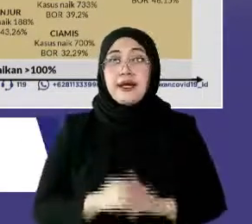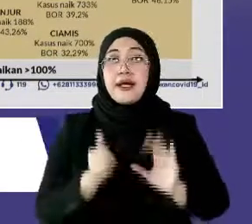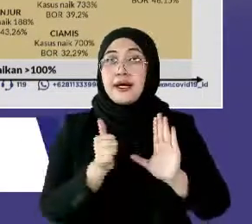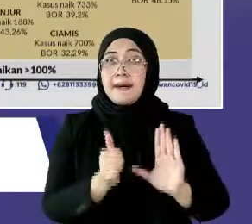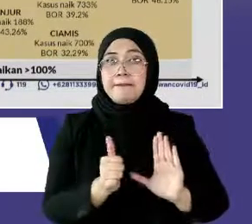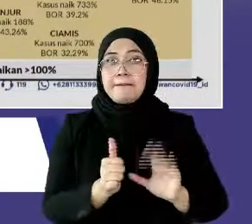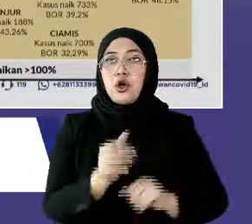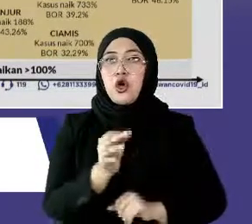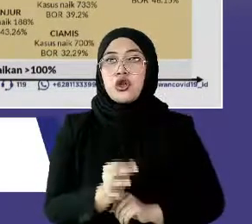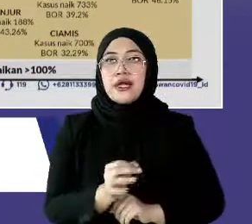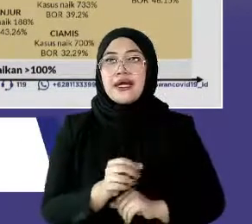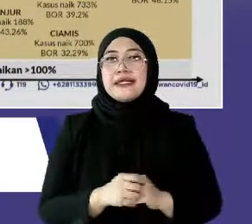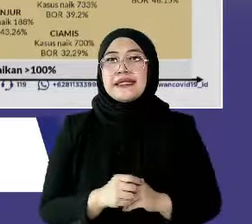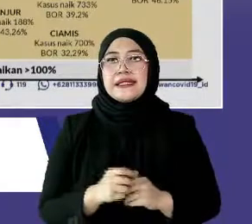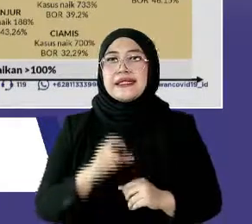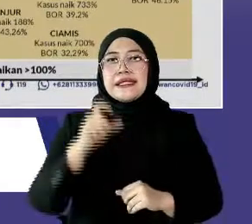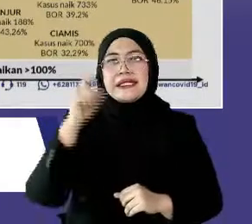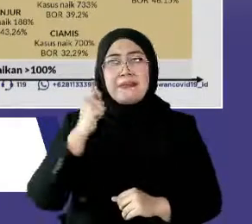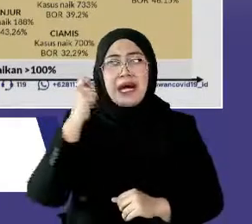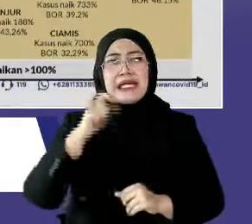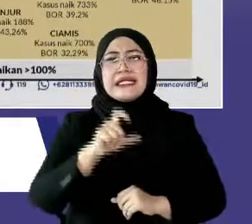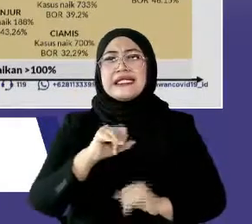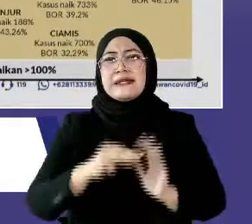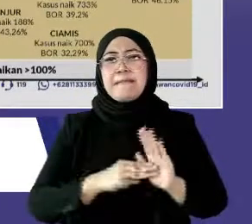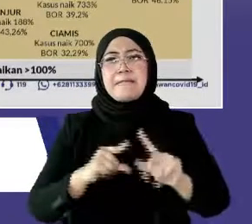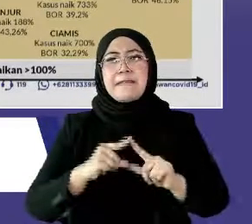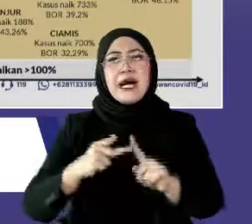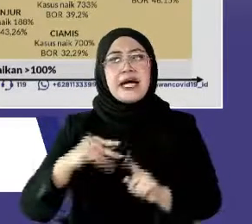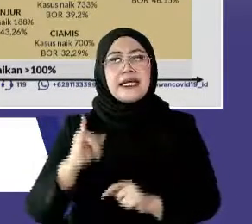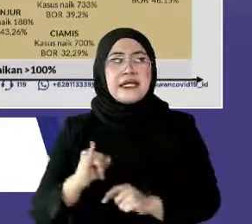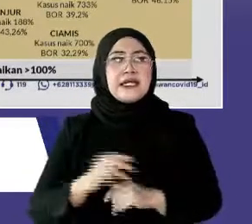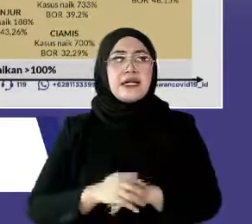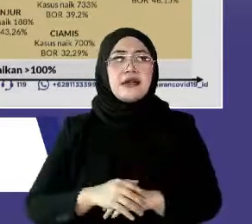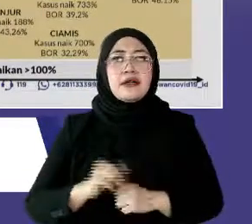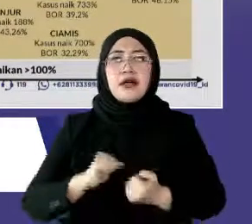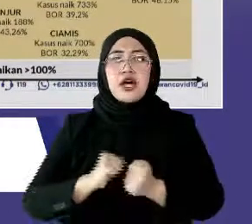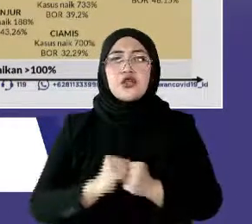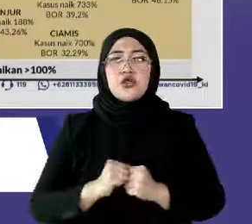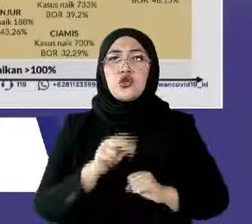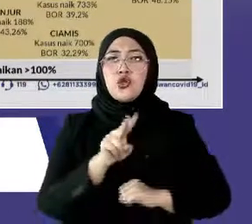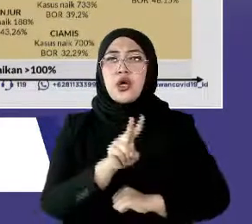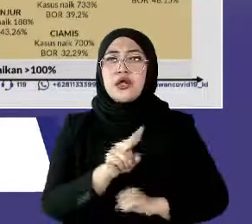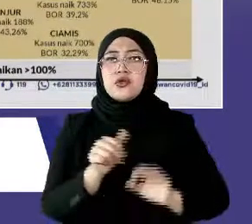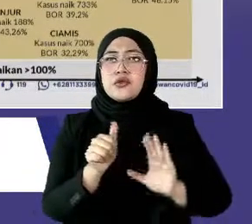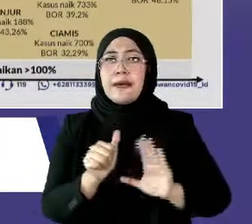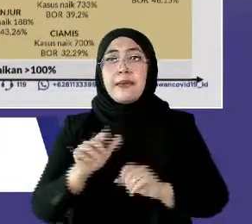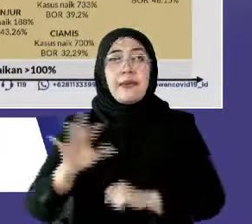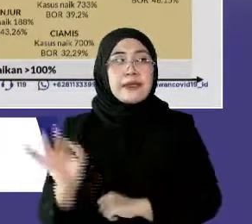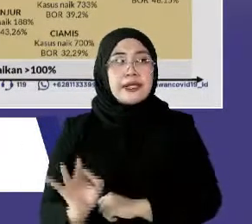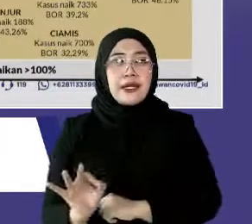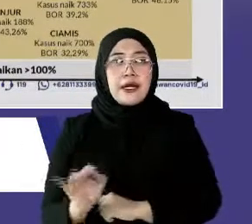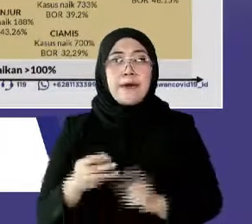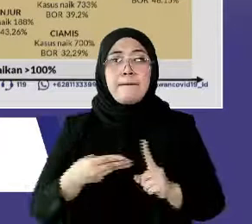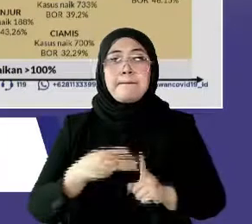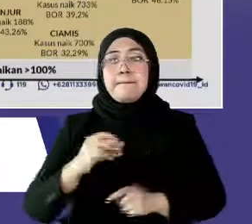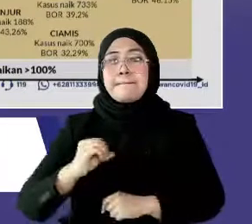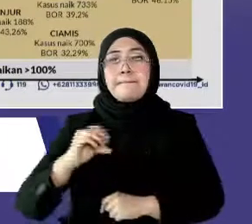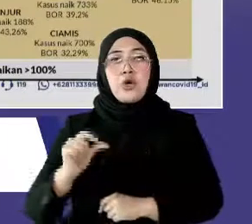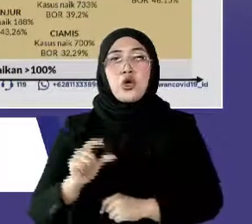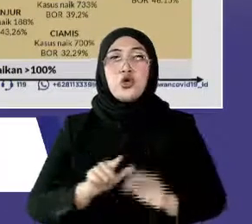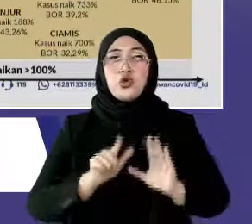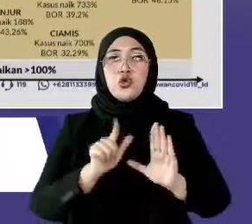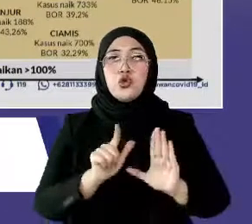adalah kota Cimahi dengan kenaikan kasus 250 persen dan bor